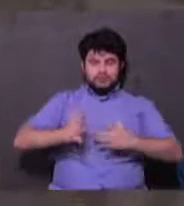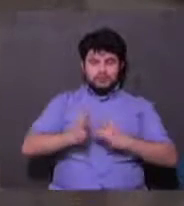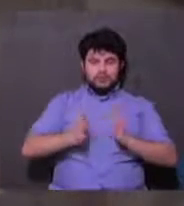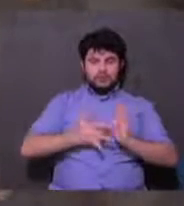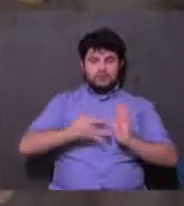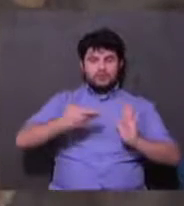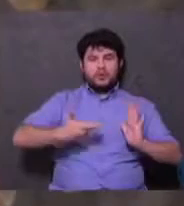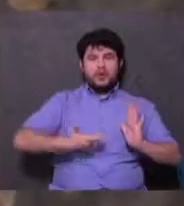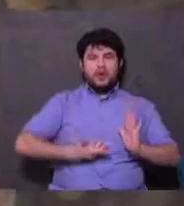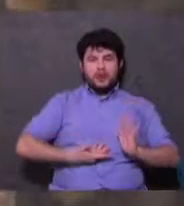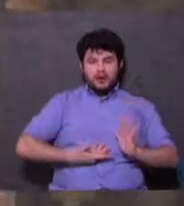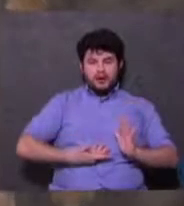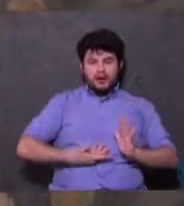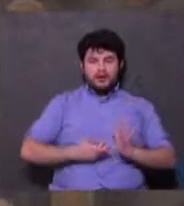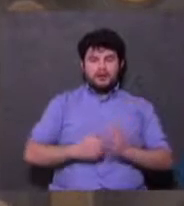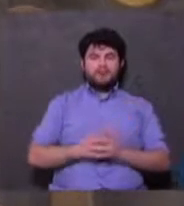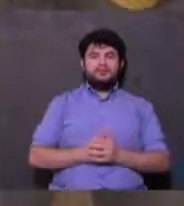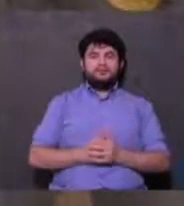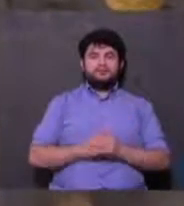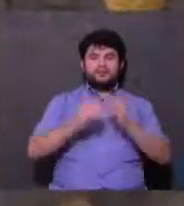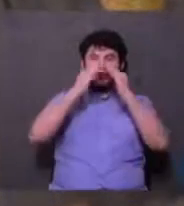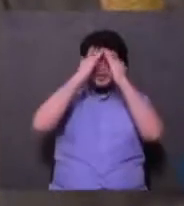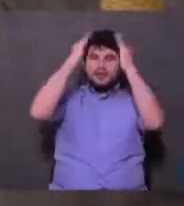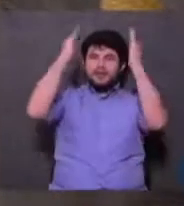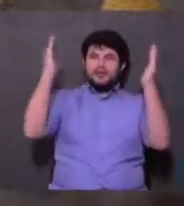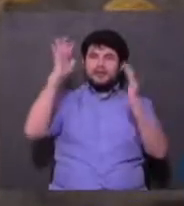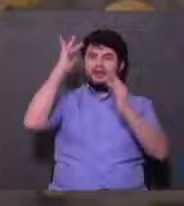Frucht deines Leibes, Jesus.